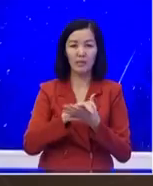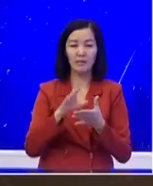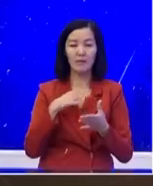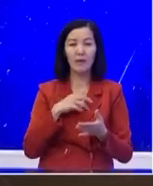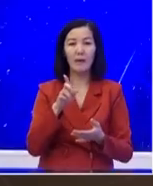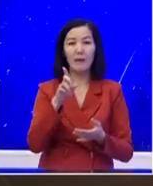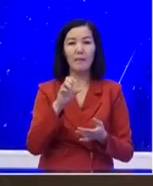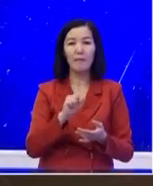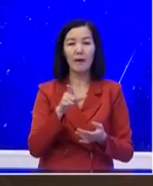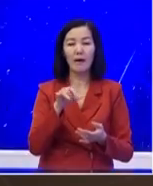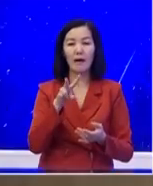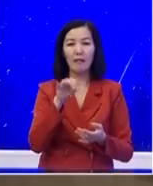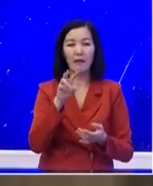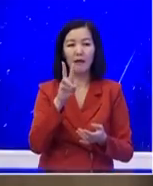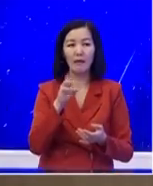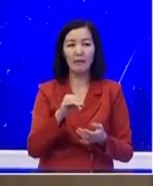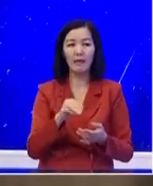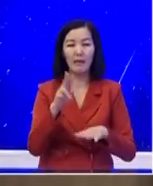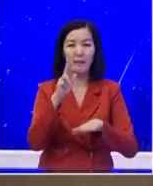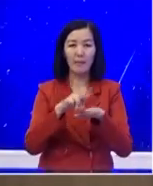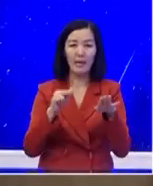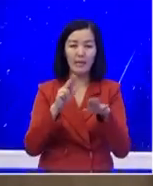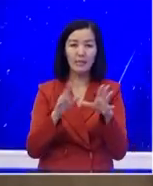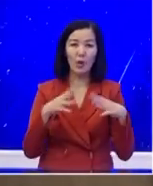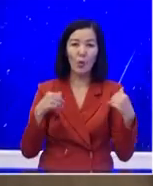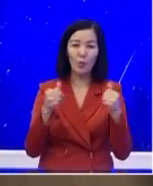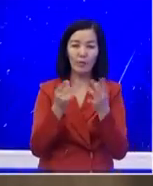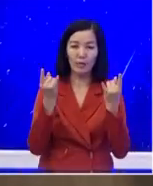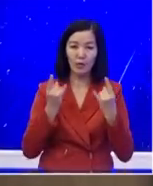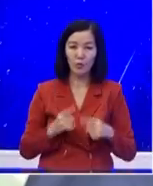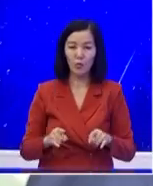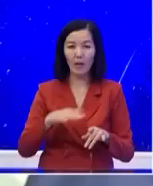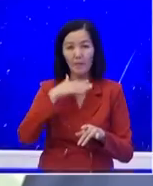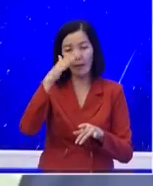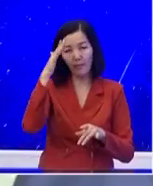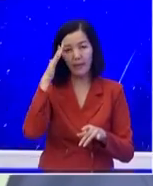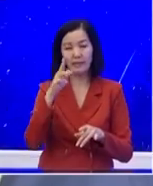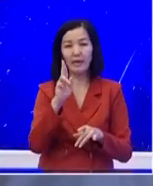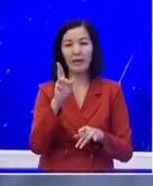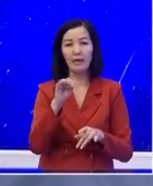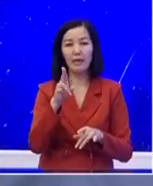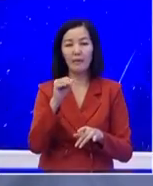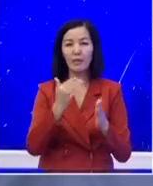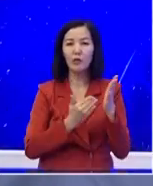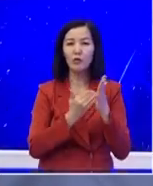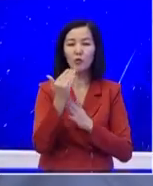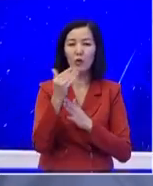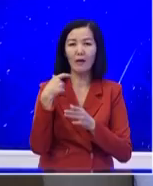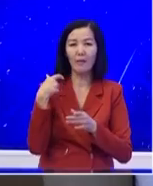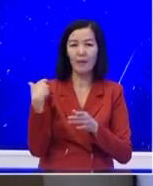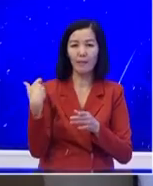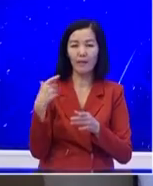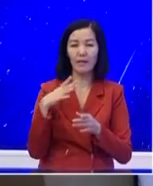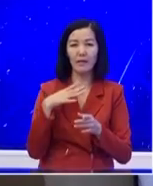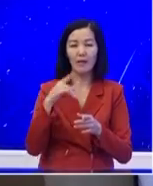Бағлан Рымжанов полицейлер династиясында дүние келген. Әкесі Қанаш Рымжанов капитан шеніне дейін жеткен Қаратау